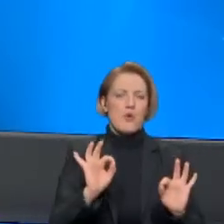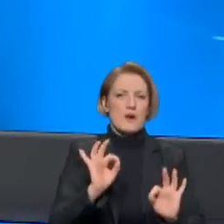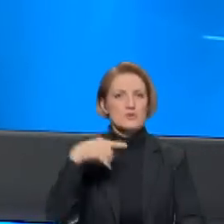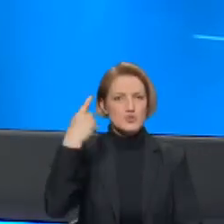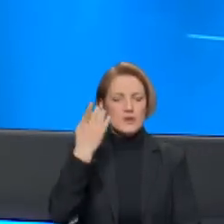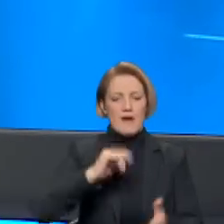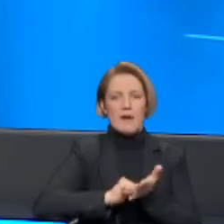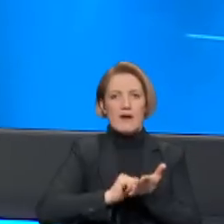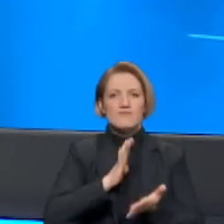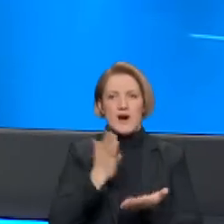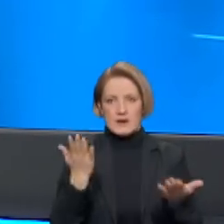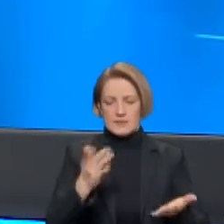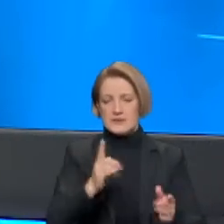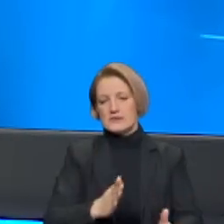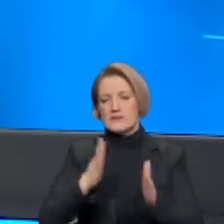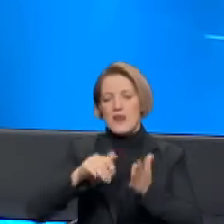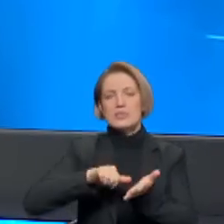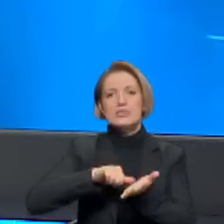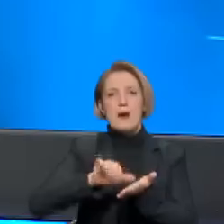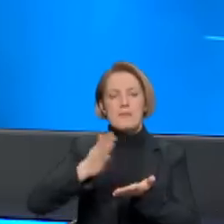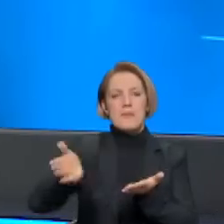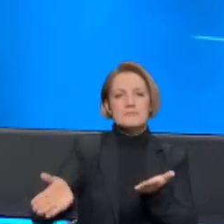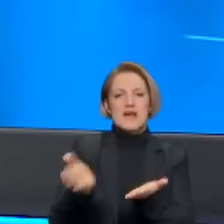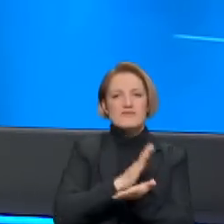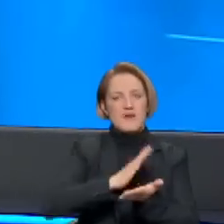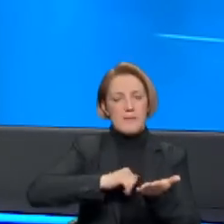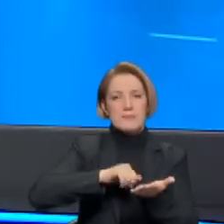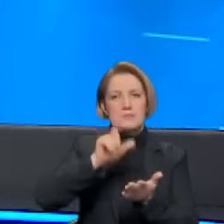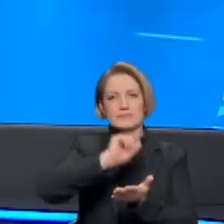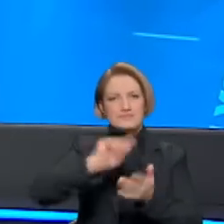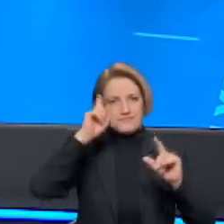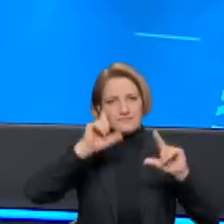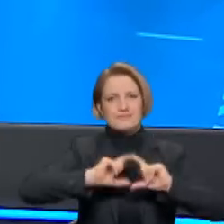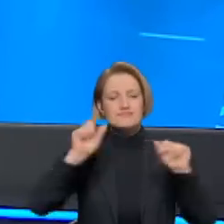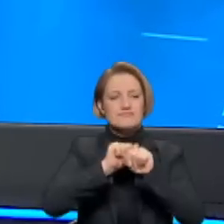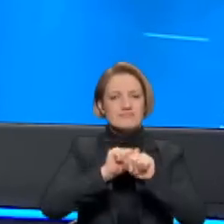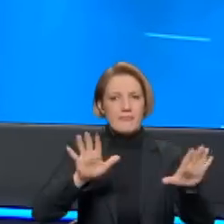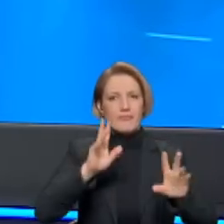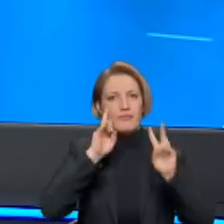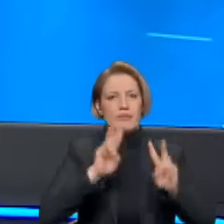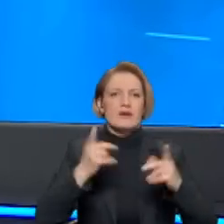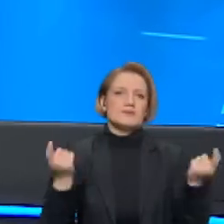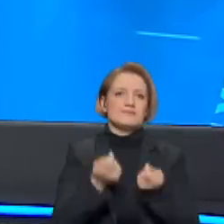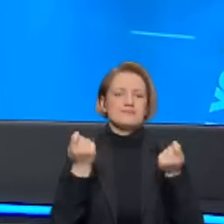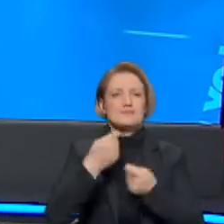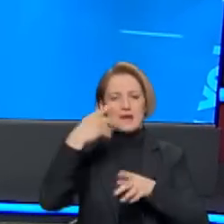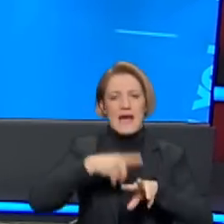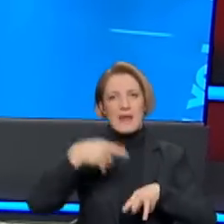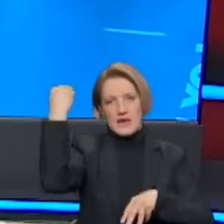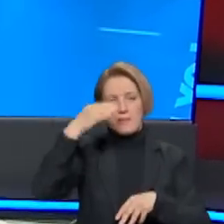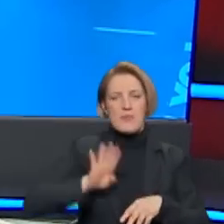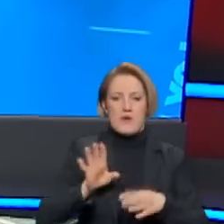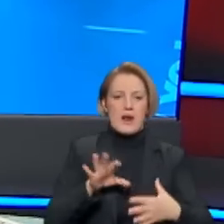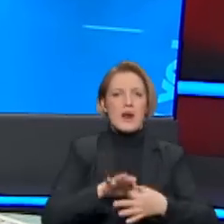yaklaşan gazeteler de var. Bir tarafta tam sayfa manşet, diğer tarafta görebilmeye çalıştığınız haberler Ekrem İmamoğlu ile